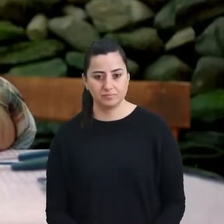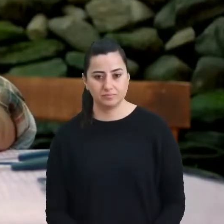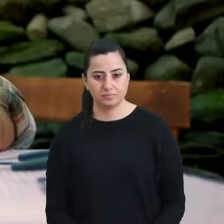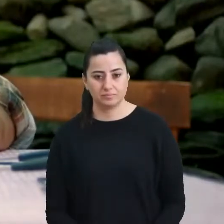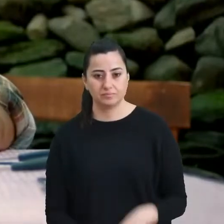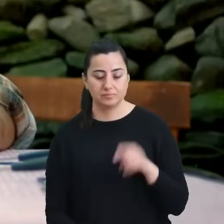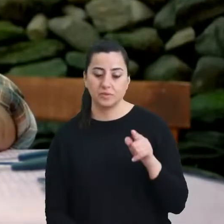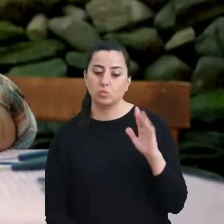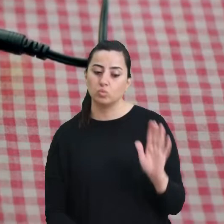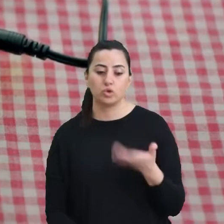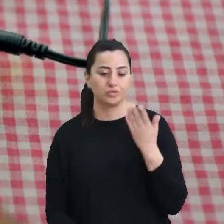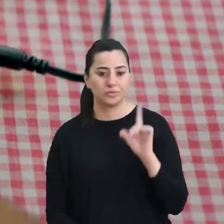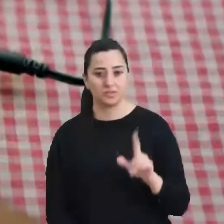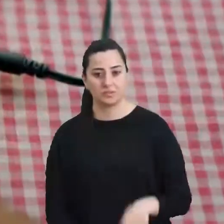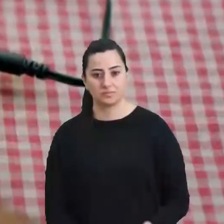Sen de boş vereceksin gari.